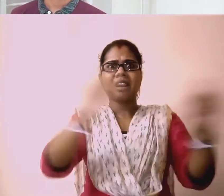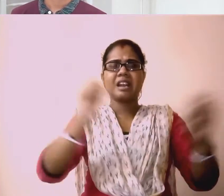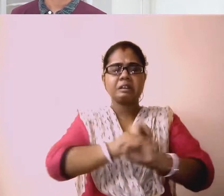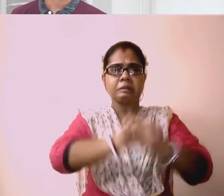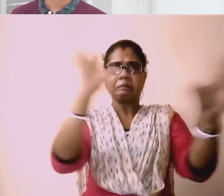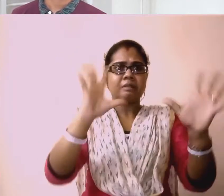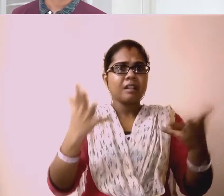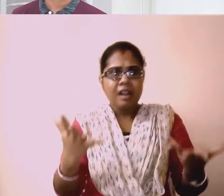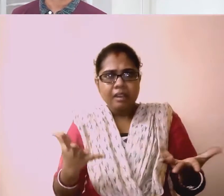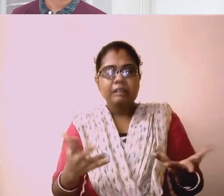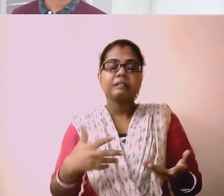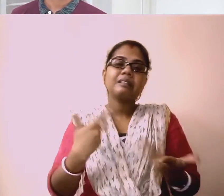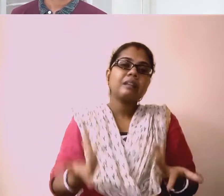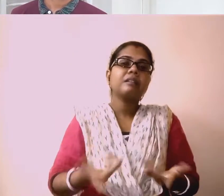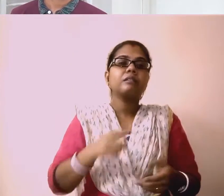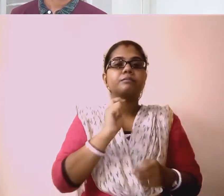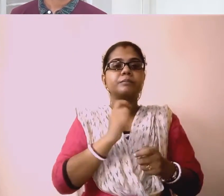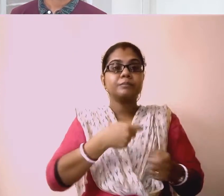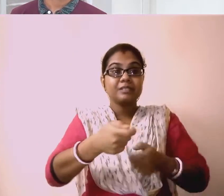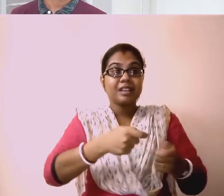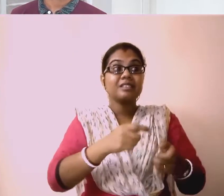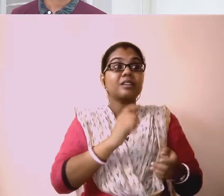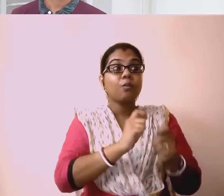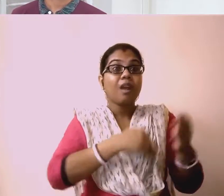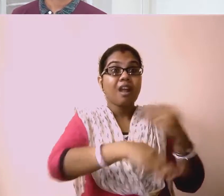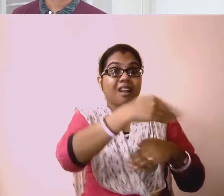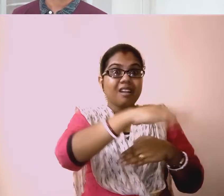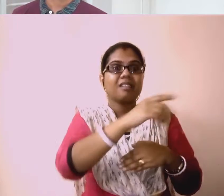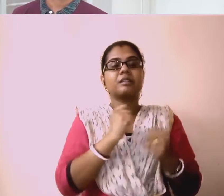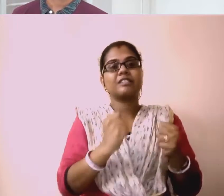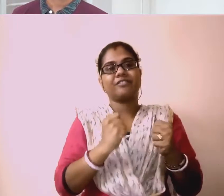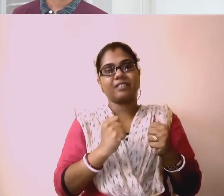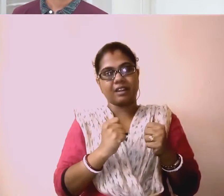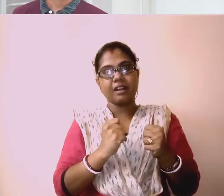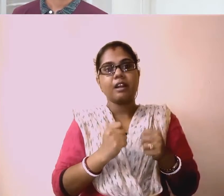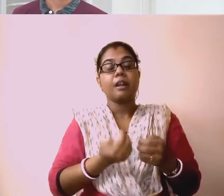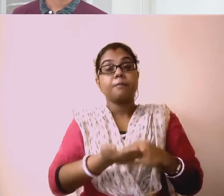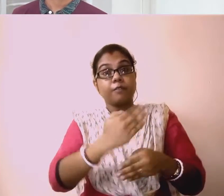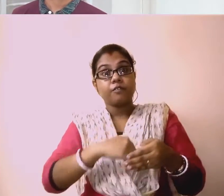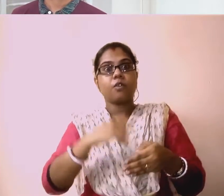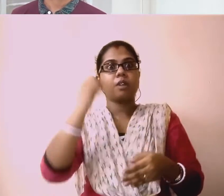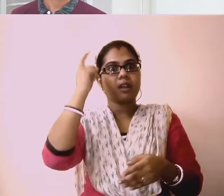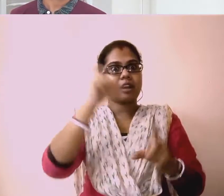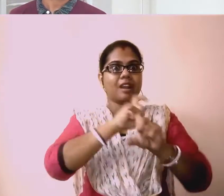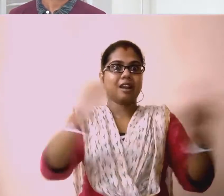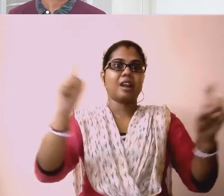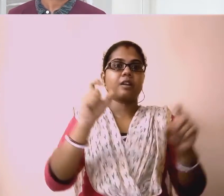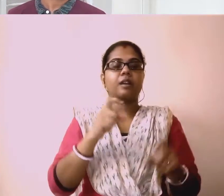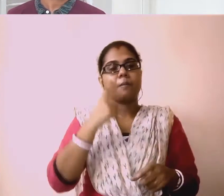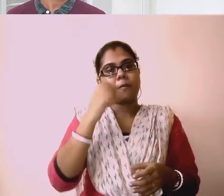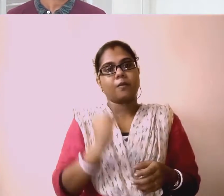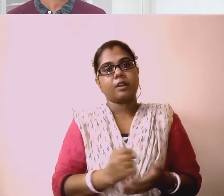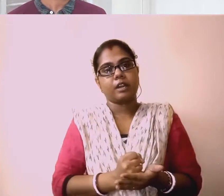है वो आपके लिए काफ़ी फायदेमंद रहेगा और उनके जो ऑडियोज हैं उससे आपको काफ़ी मदद मिलेगी। If you